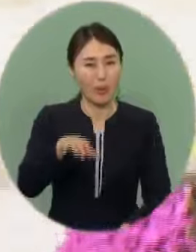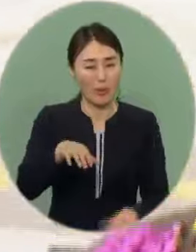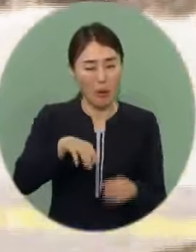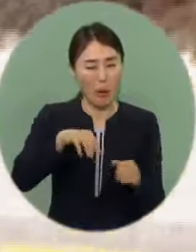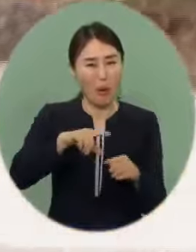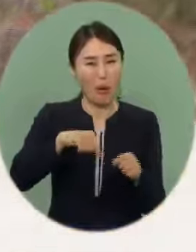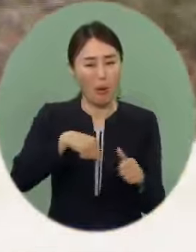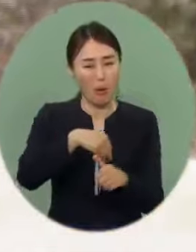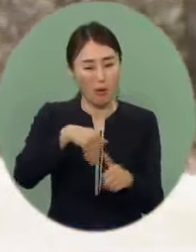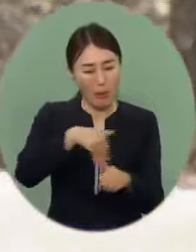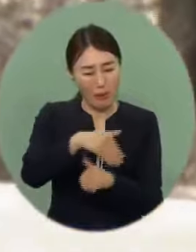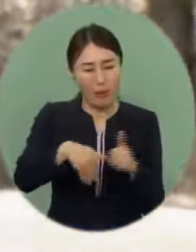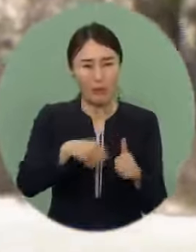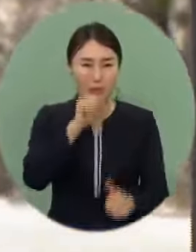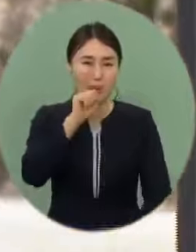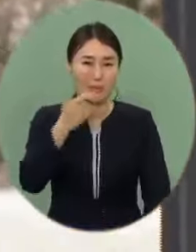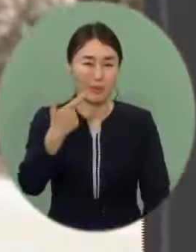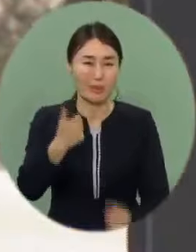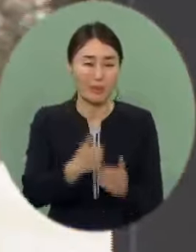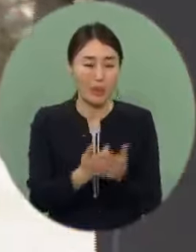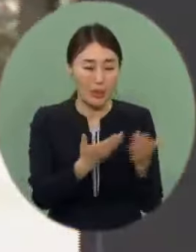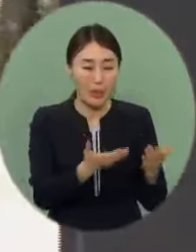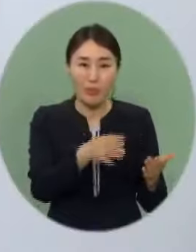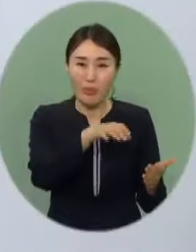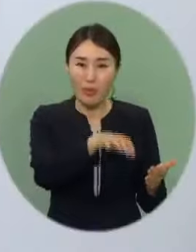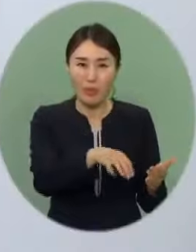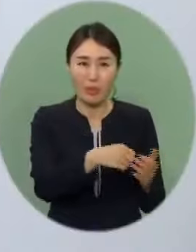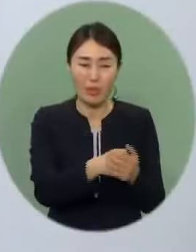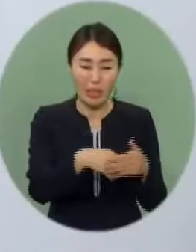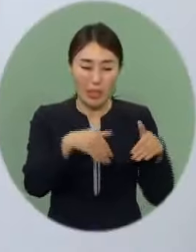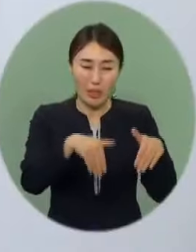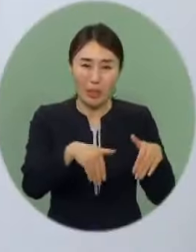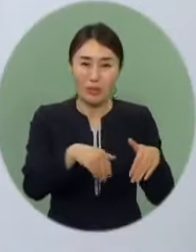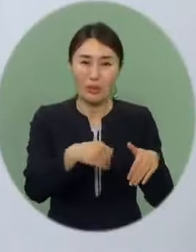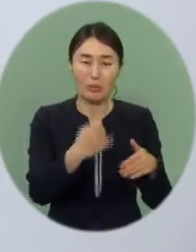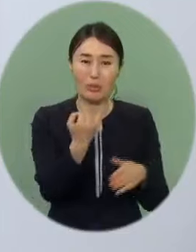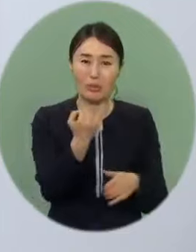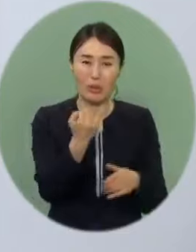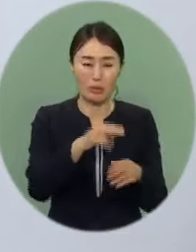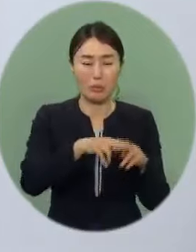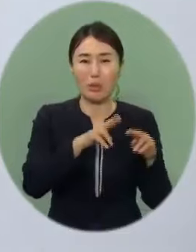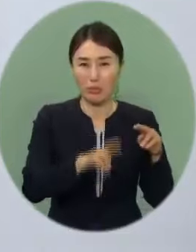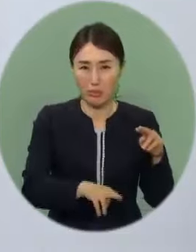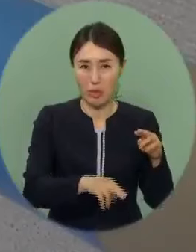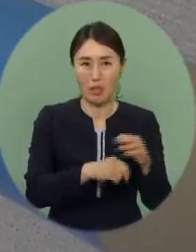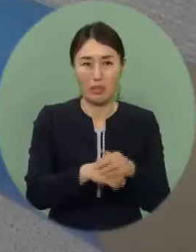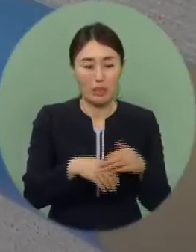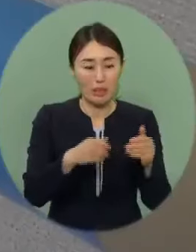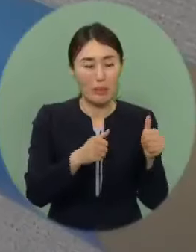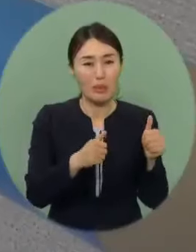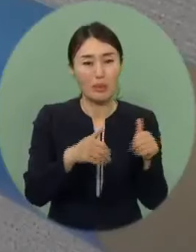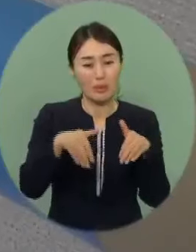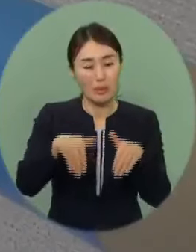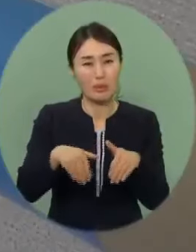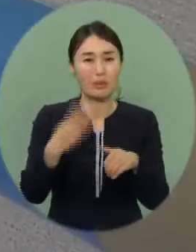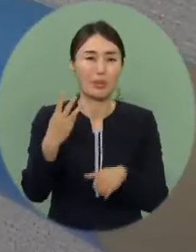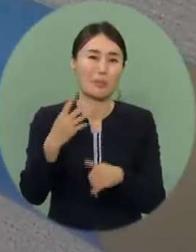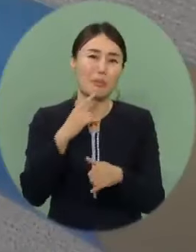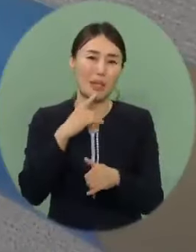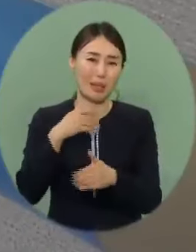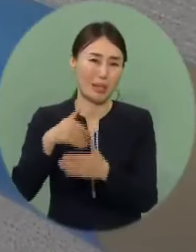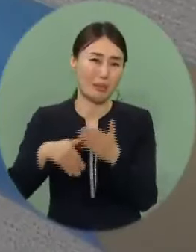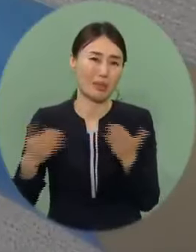형편 때문입니다 해당 쉼터는 한 명 있던여 직원마다 이제 남자 직원 세 명만